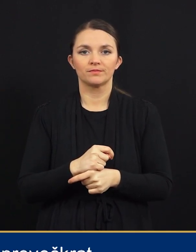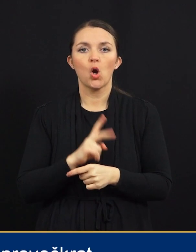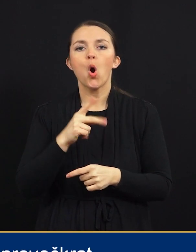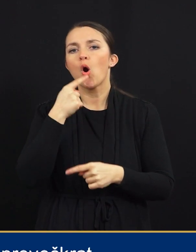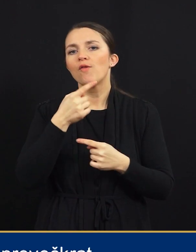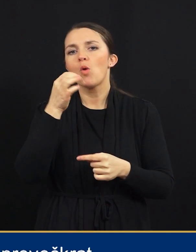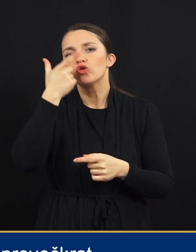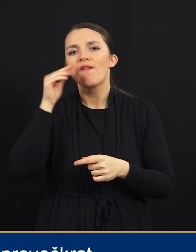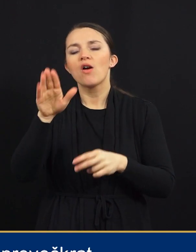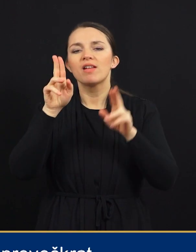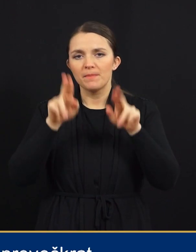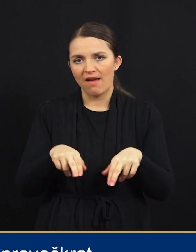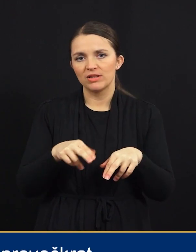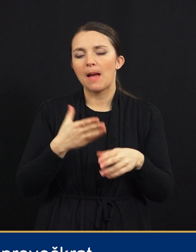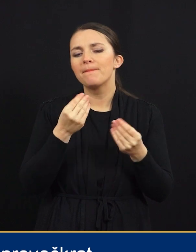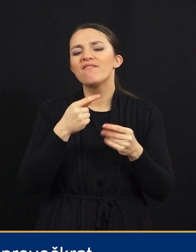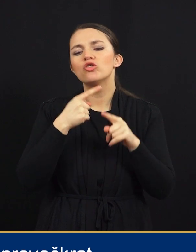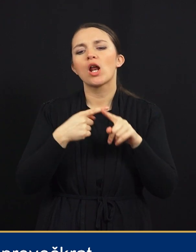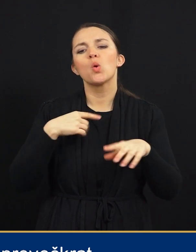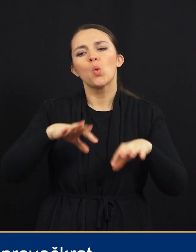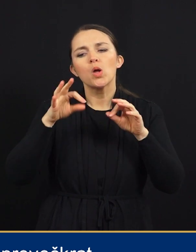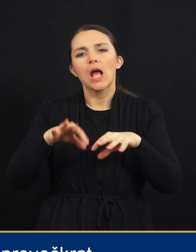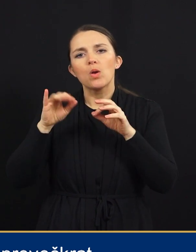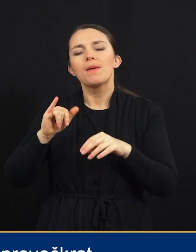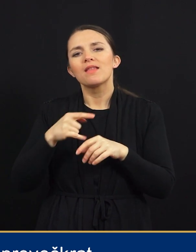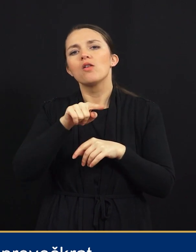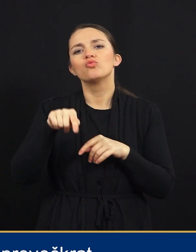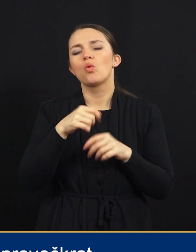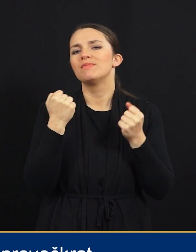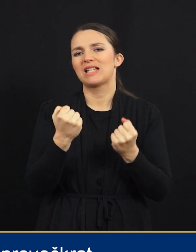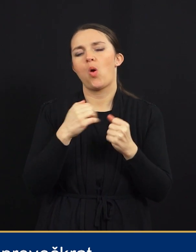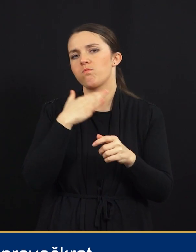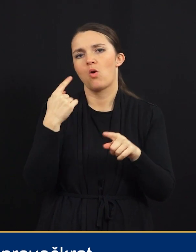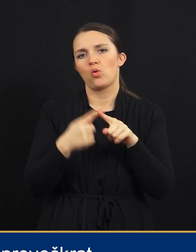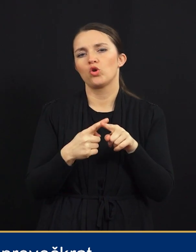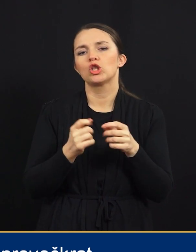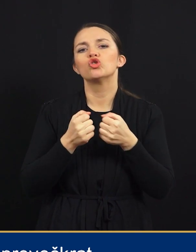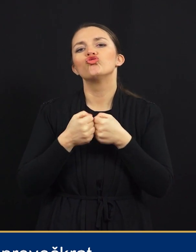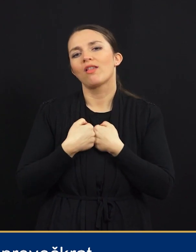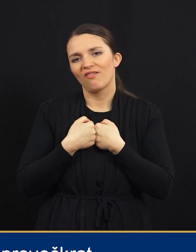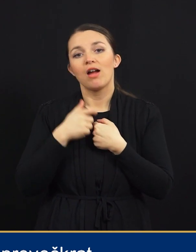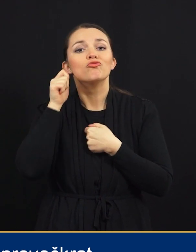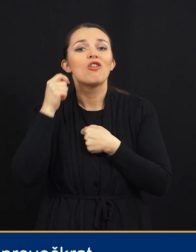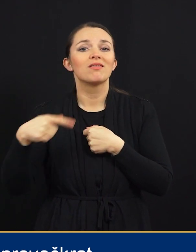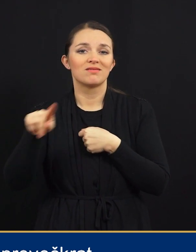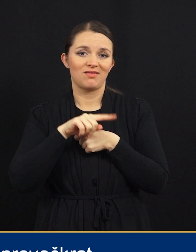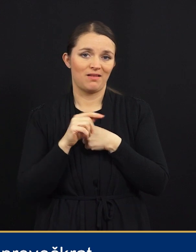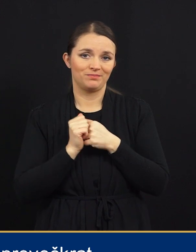Ko govorimo o človekovih pravicah, prevečkrat ugotavljamo, da so zelo pogosto žrtve ženske.